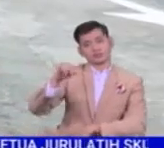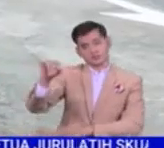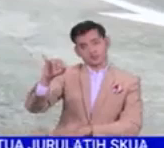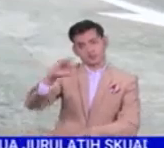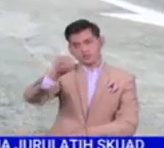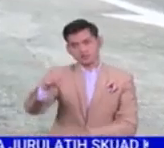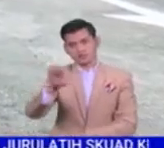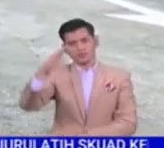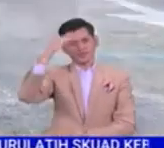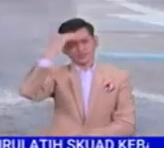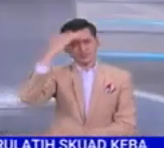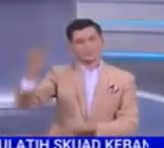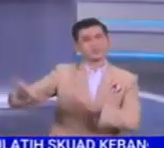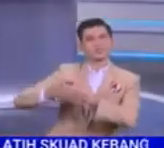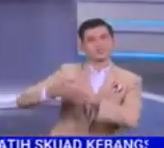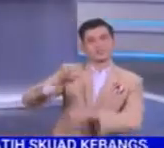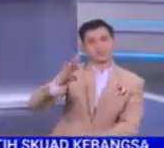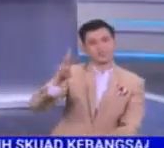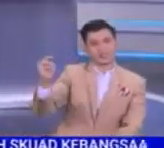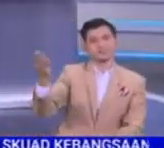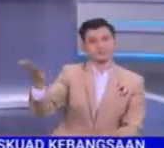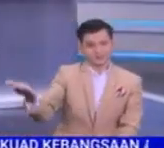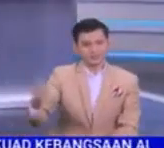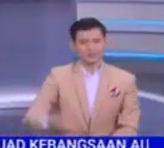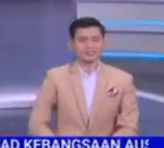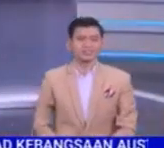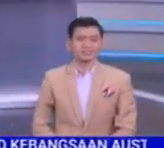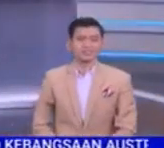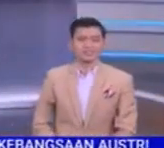Kembali semula ke Sahih. Terima kasih, Erin Zaid.